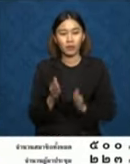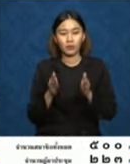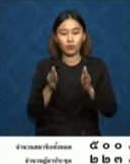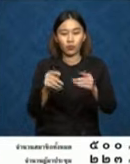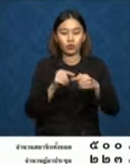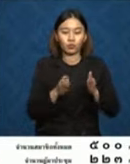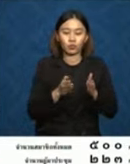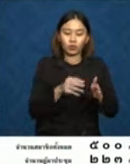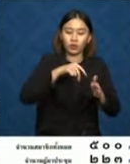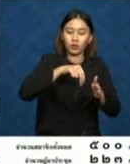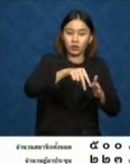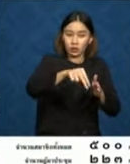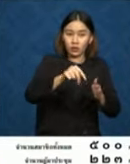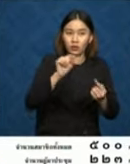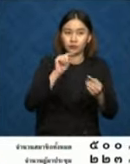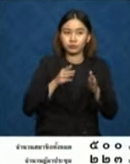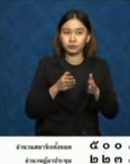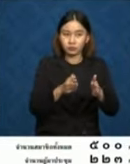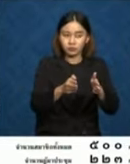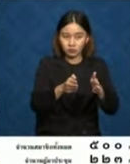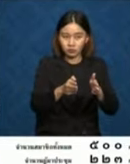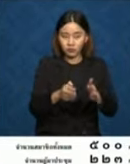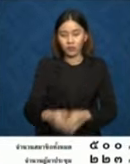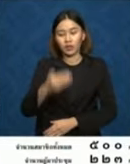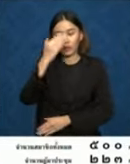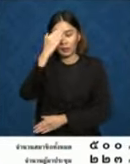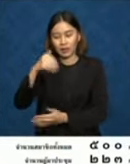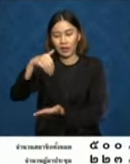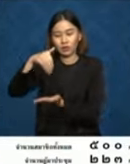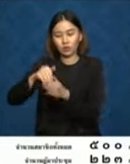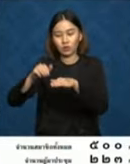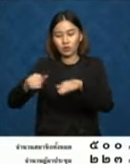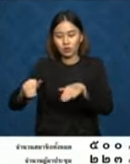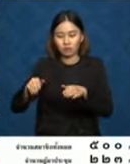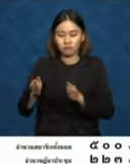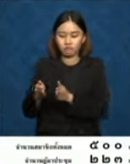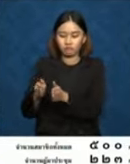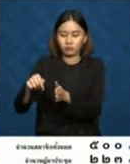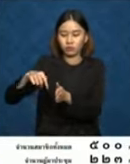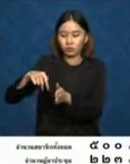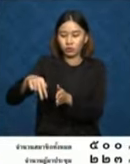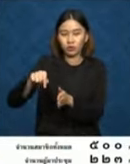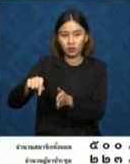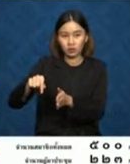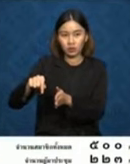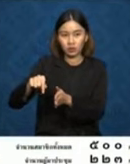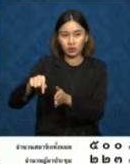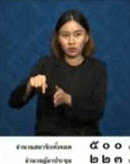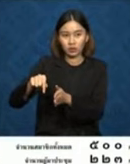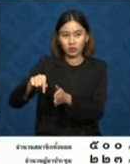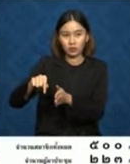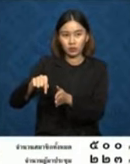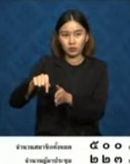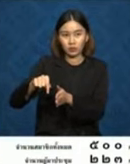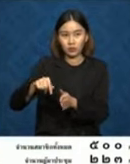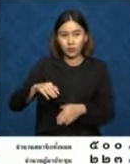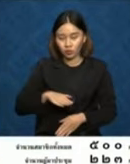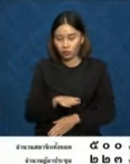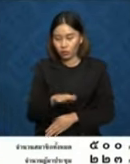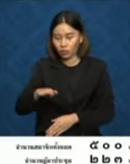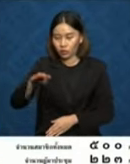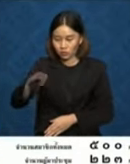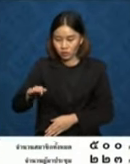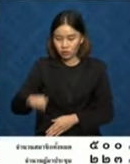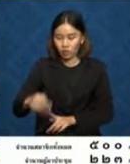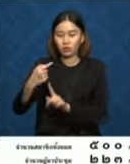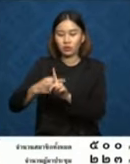เป็นฟุตบาทนะครับและพื้นที่ที่เป็นฟุตบาทหน้าศูนย์เล็กๆนะครับยังพอที่จะบากเข้าไปเพื่อให้เป็นที่จอดรถชั่วคราวให้ผู้ปกคร